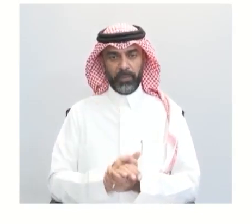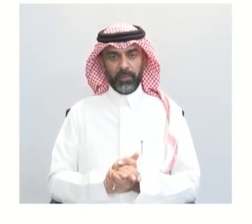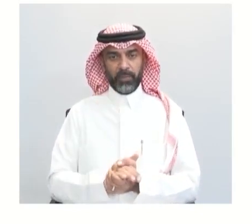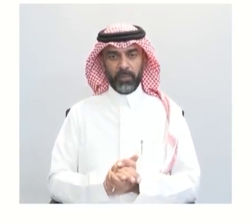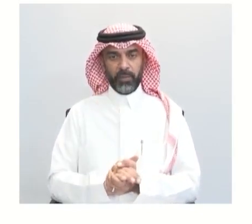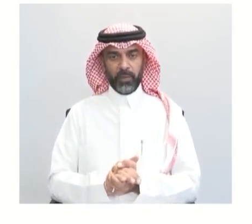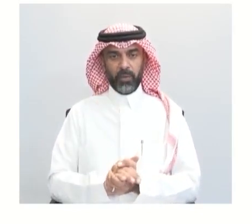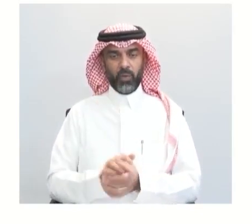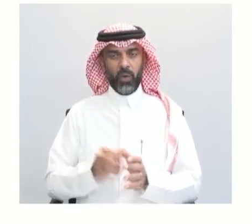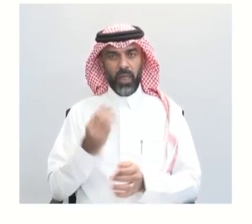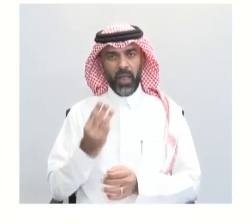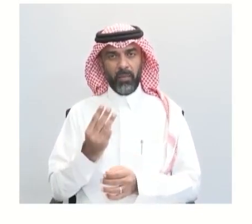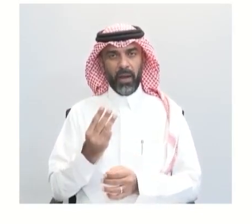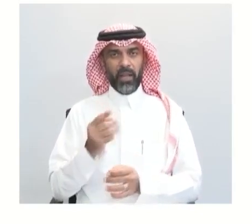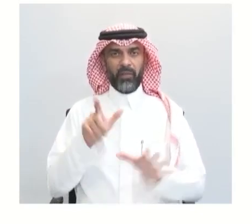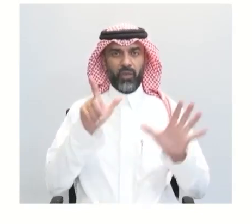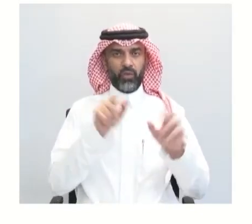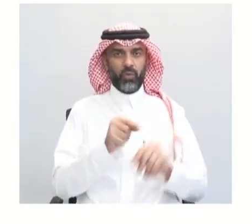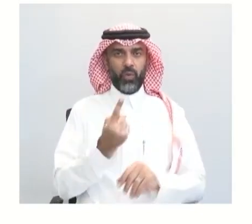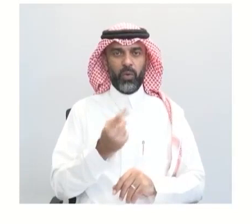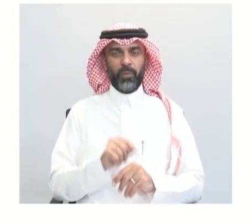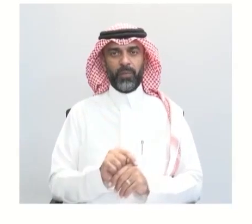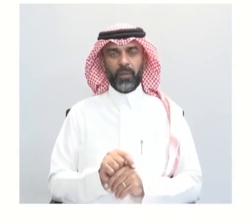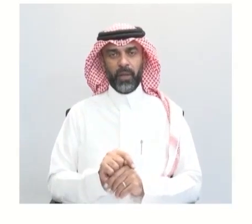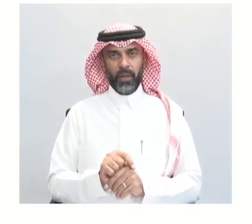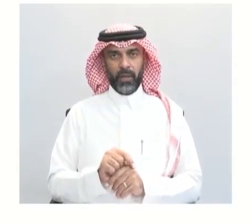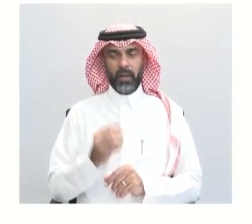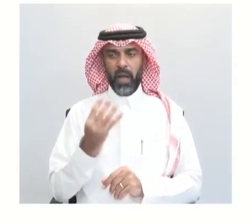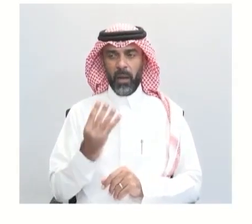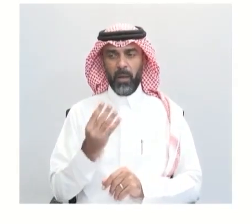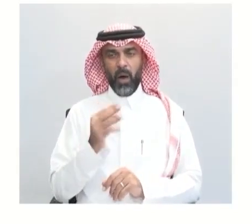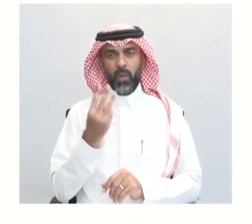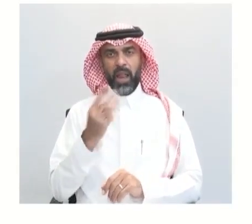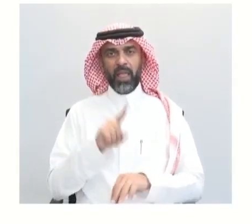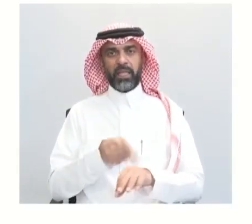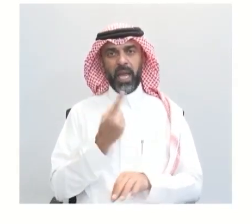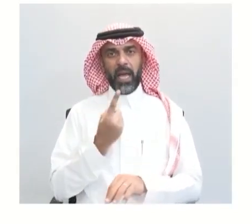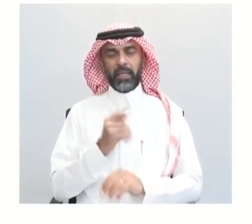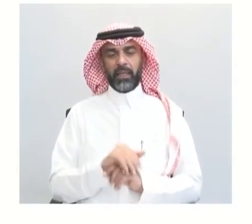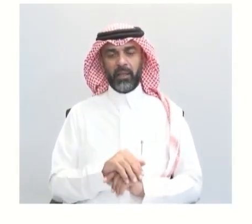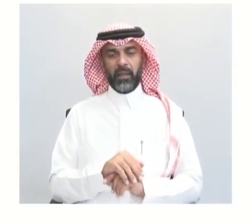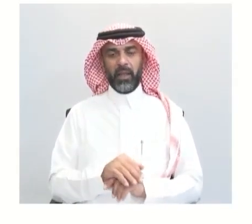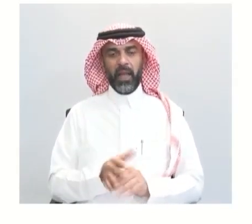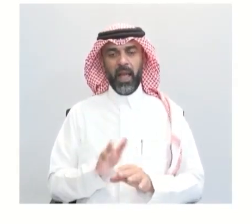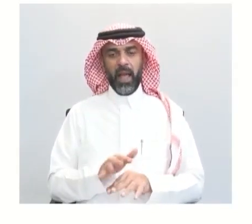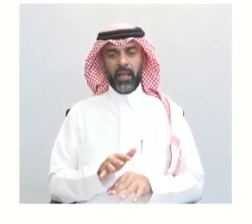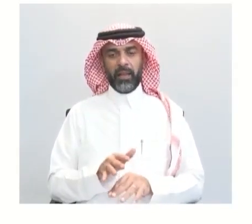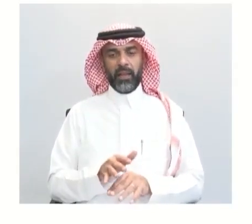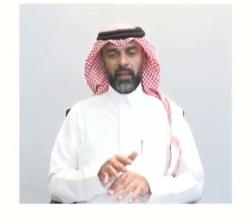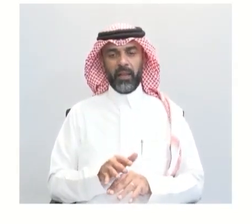الكلى كل ثلاث مرات او في الاسبوع خلال اربع او ثلاث ساعات ايضا ذكرنا هنالك الغشاء